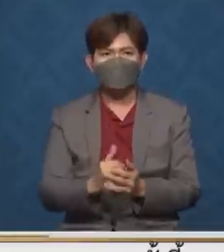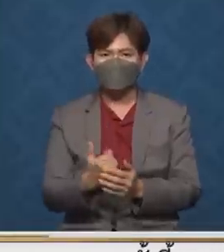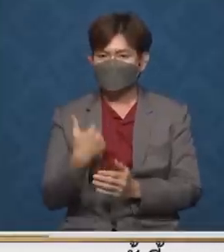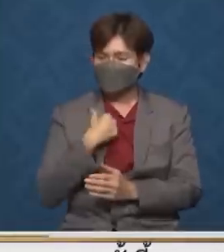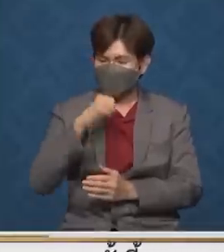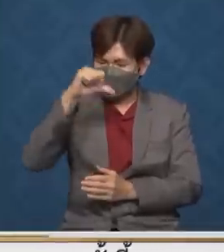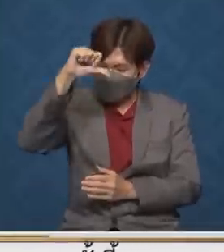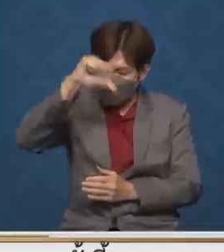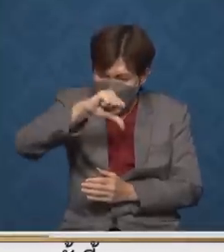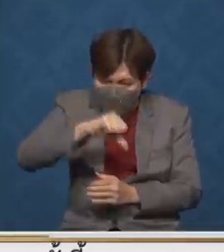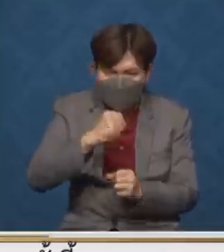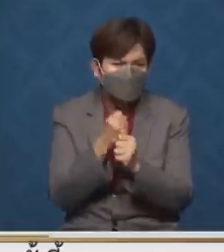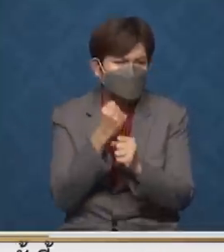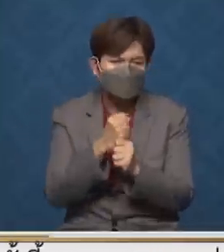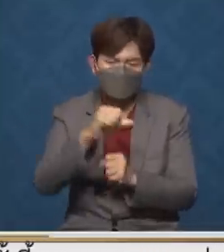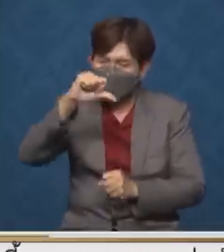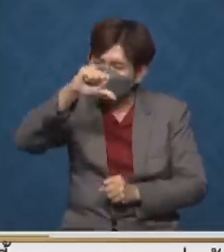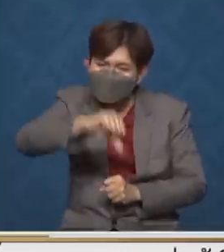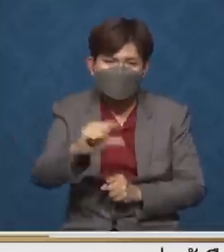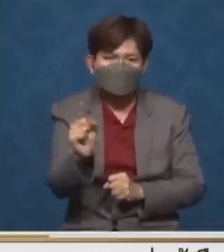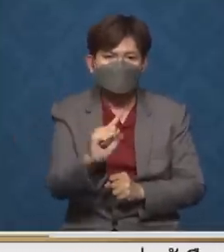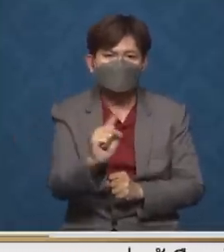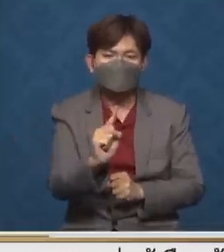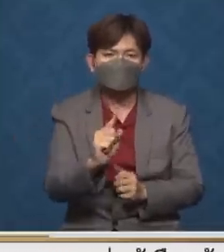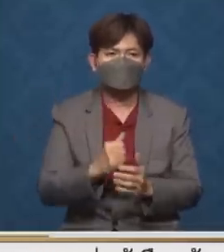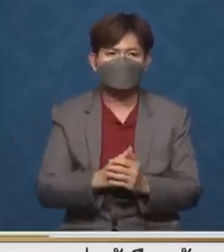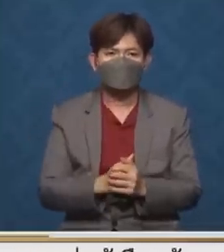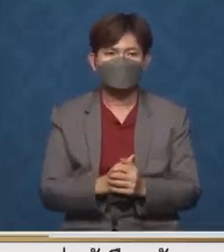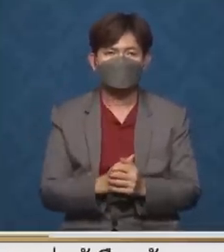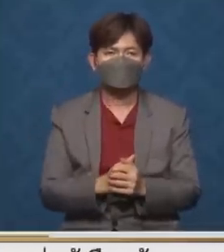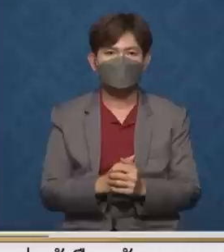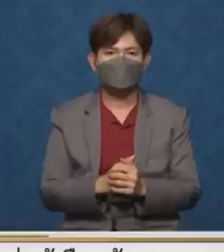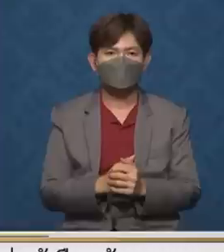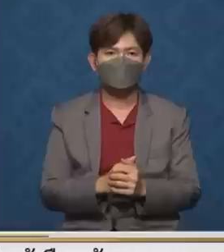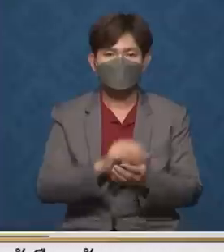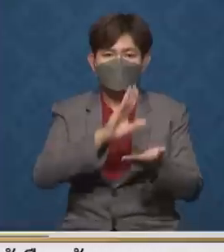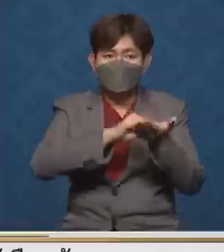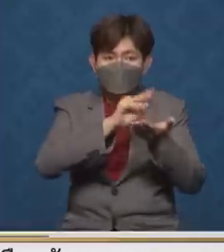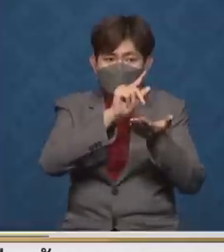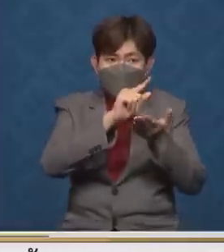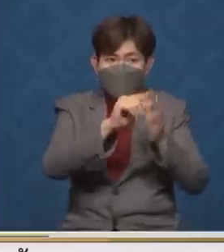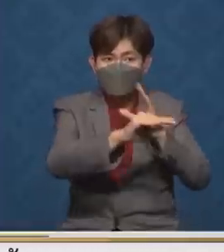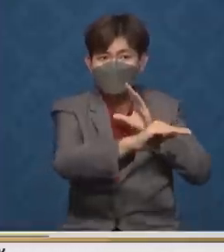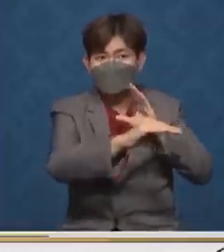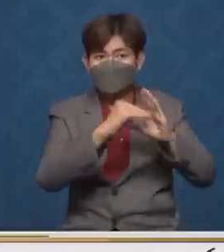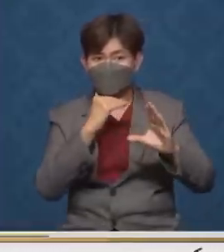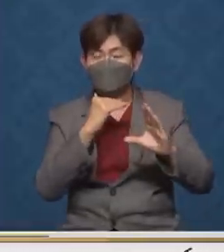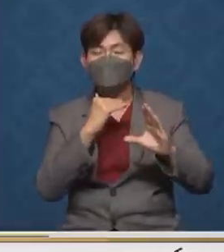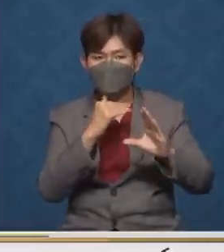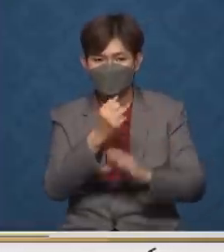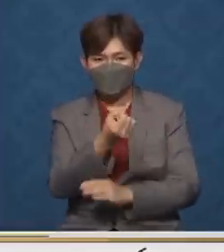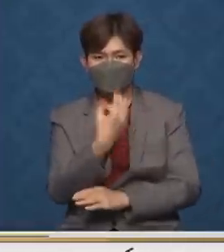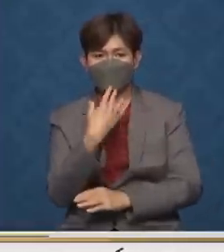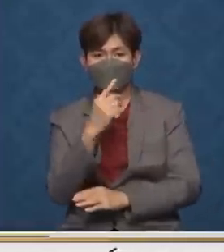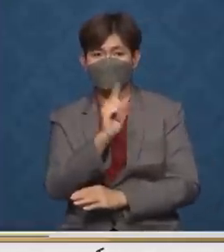เร็ซ้อนเร็ว อยใน พรษกิ์ นี้นั่ ก็คือว่าการ ส่งข้มูล มาให้ ของ น้ น้อง เนี่ยเขา บอกว่าหลาย